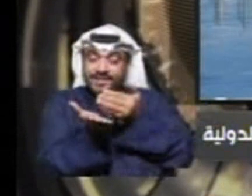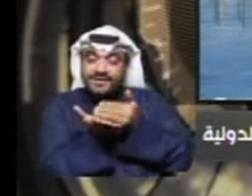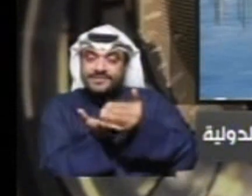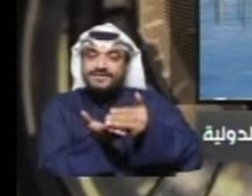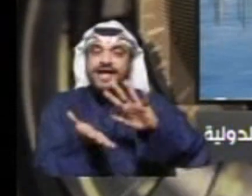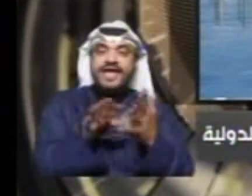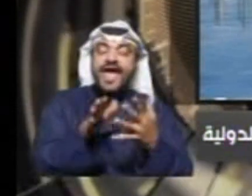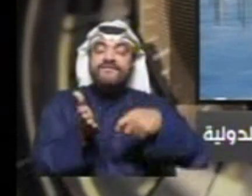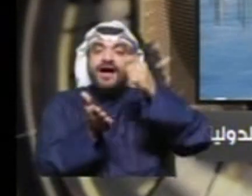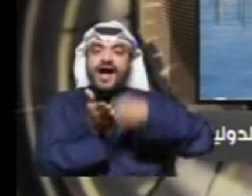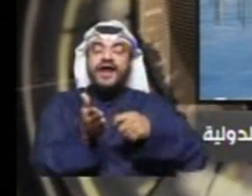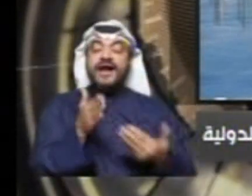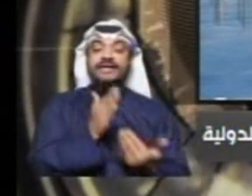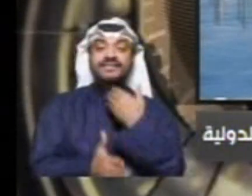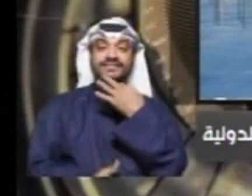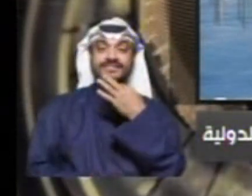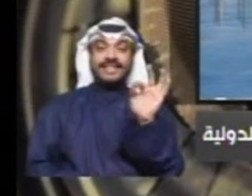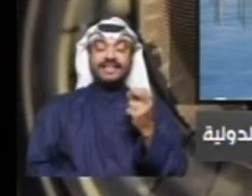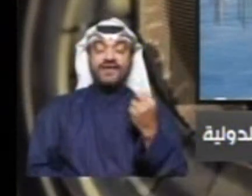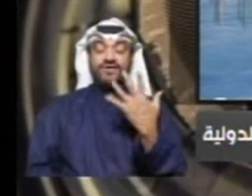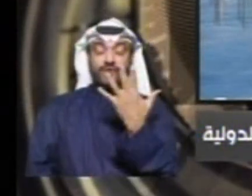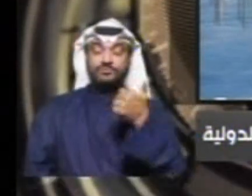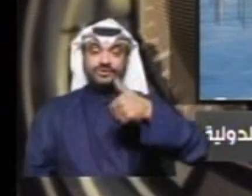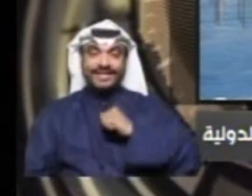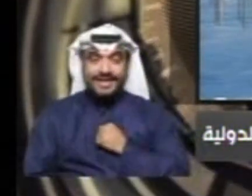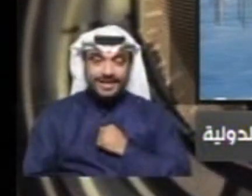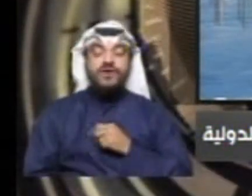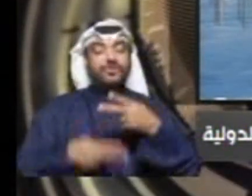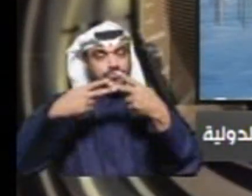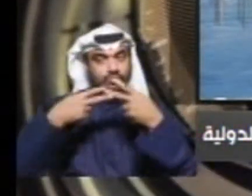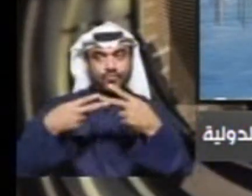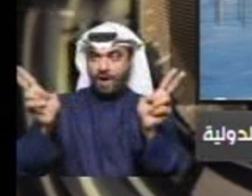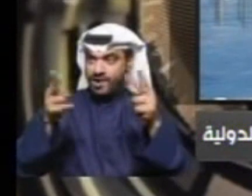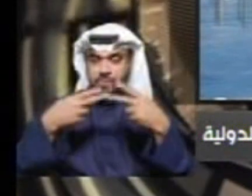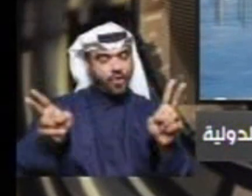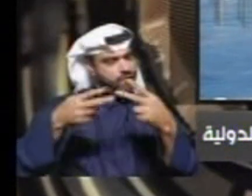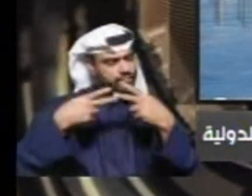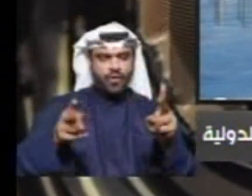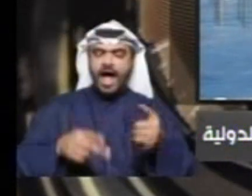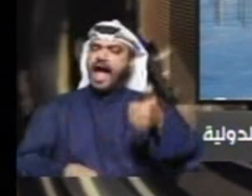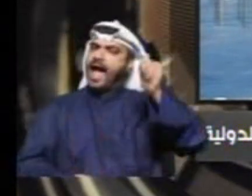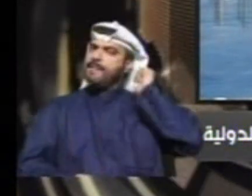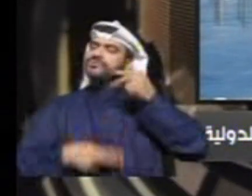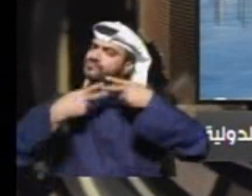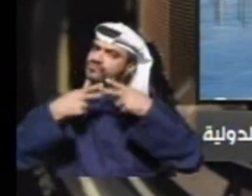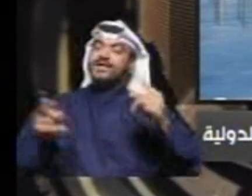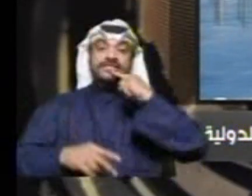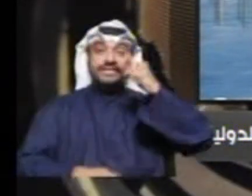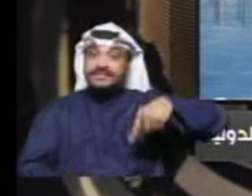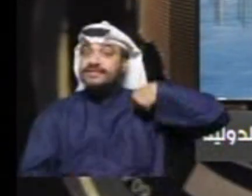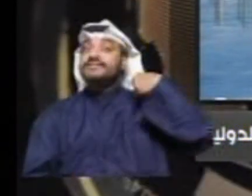بواقع القرار 2165، وتم التجديد لها امس لعام اخر